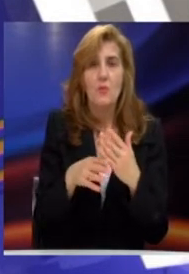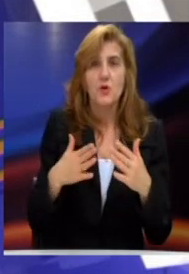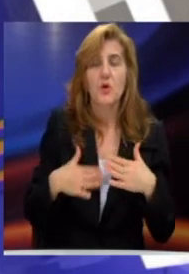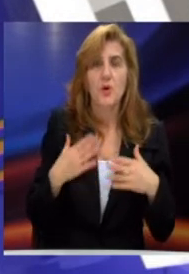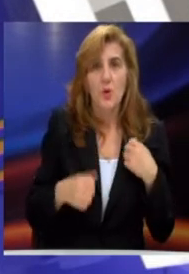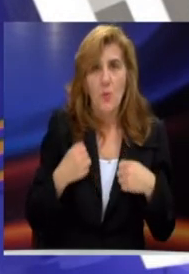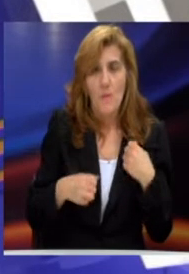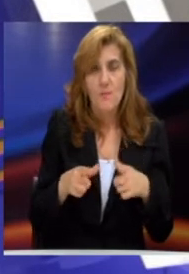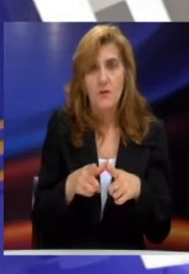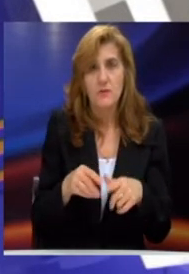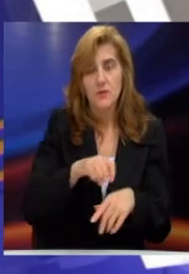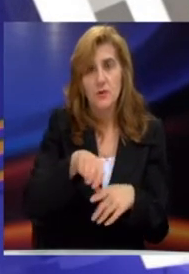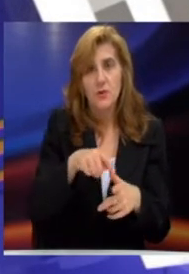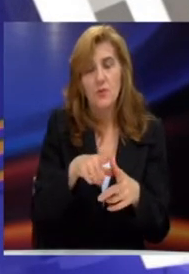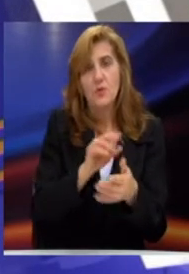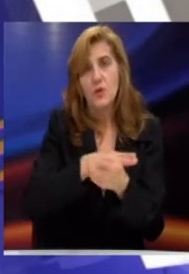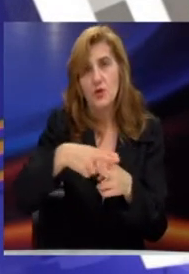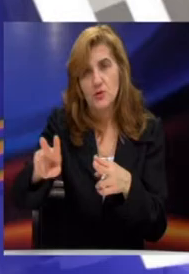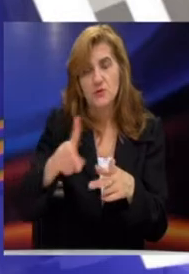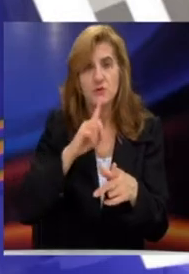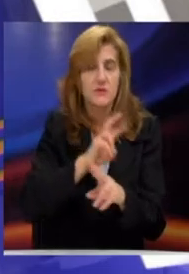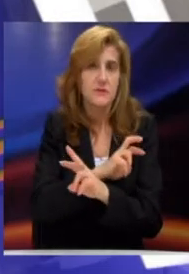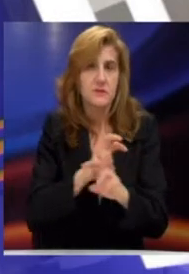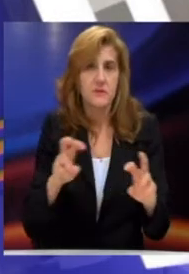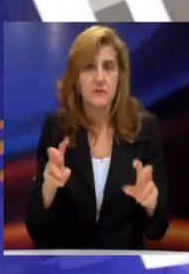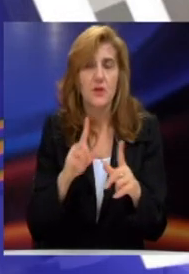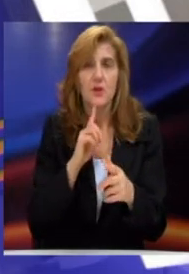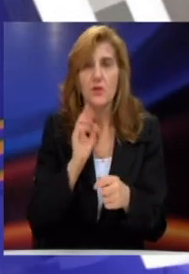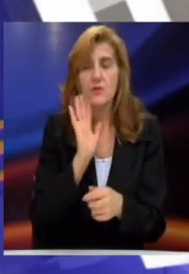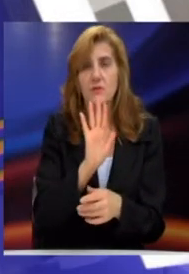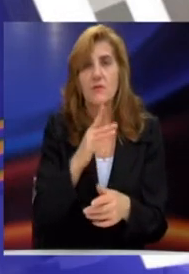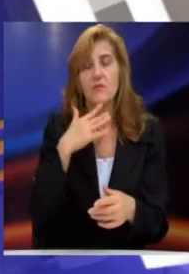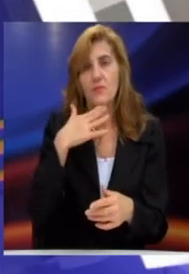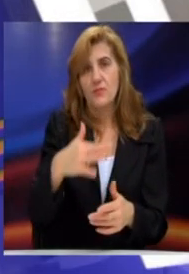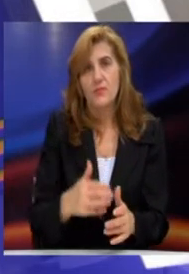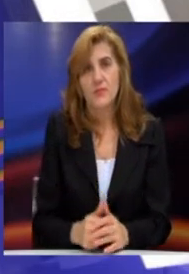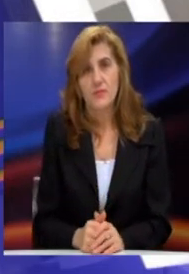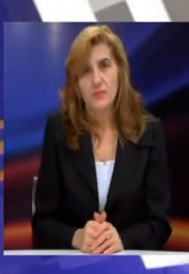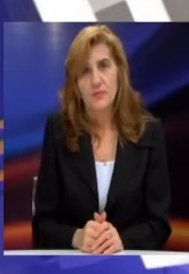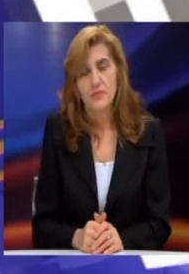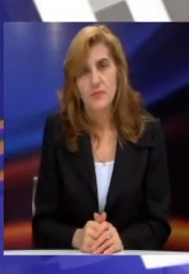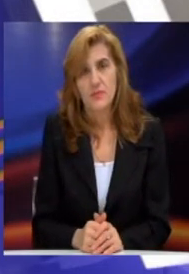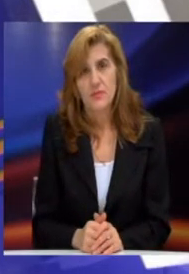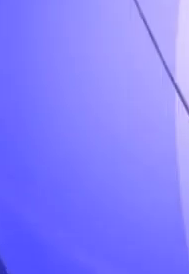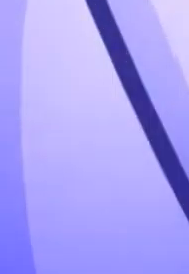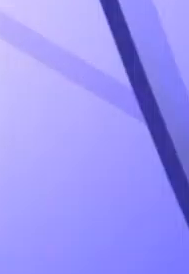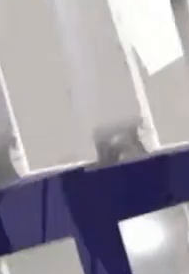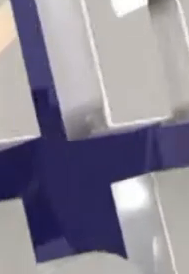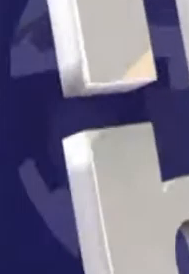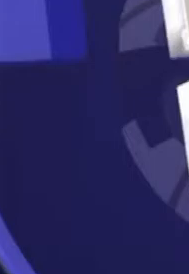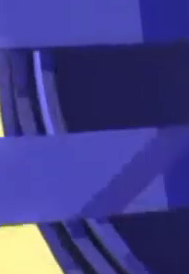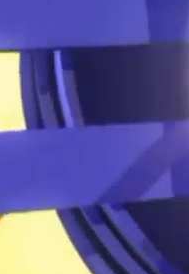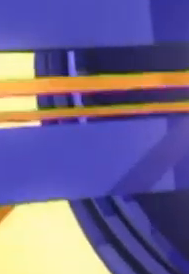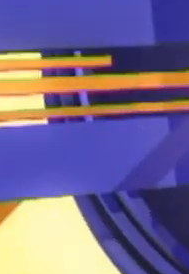kupanju, obavljanju nabavke namirnica, čišćenju prostora i drugim aktivnostima koje Caritas provodi na terenu.